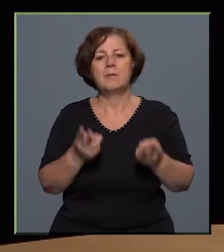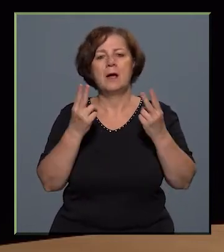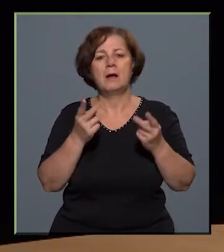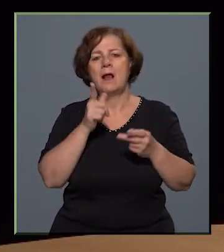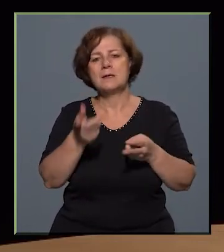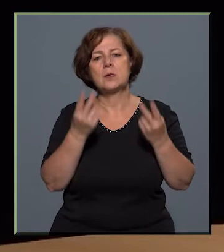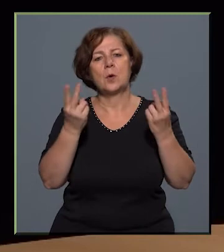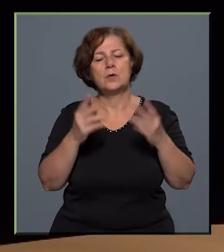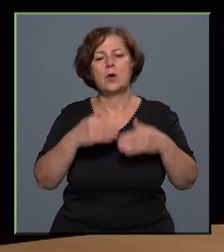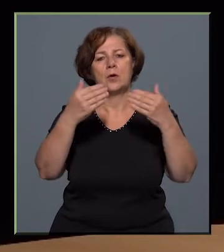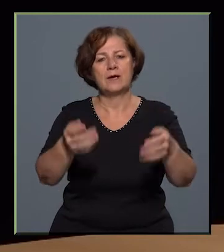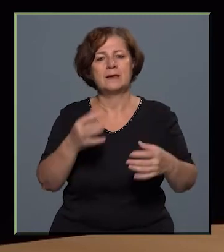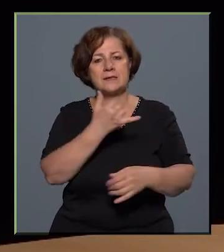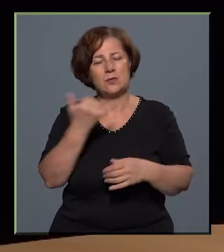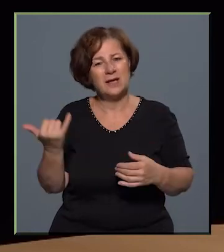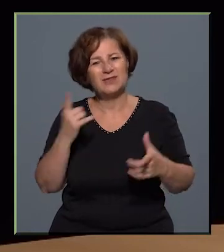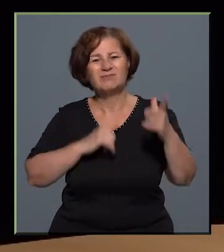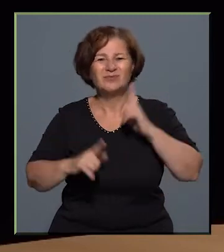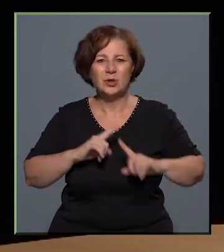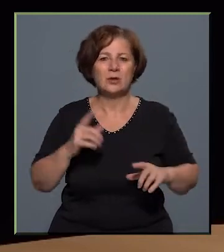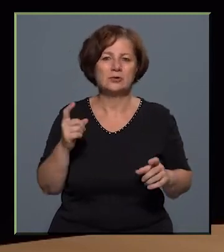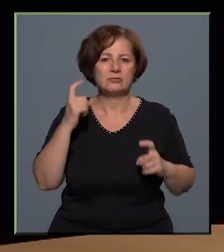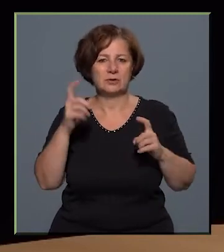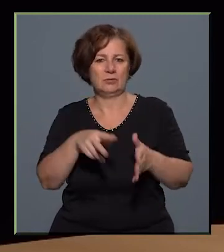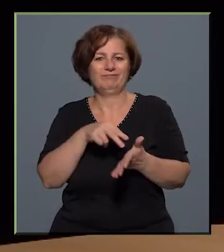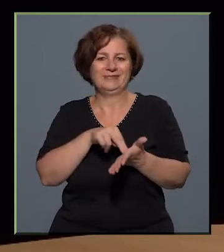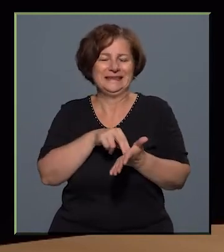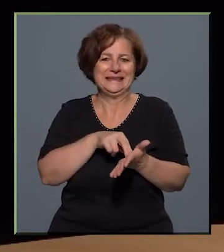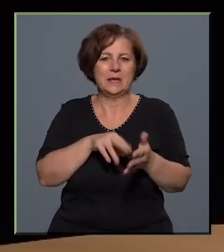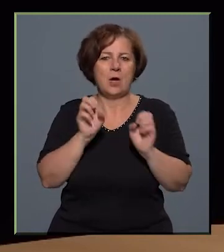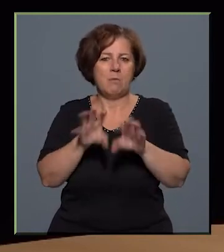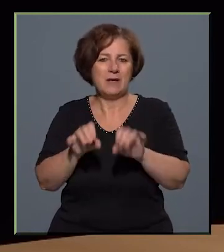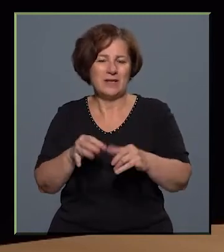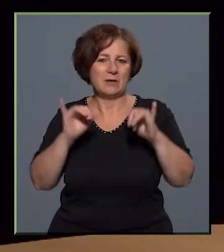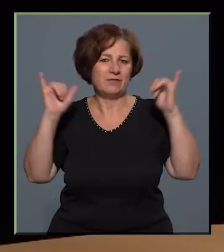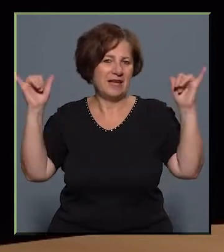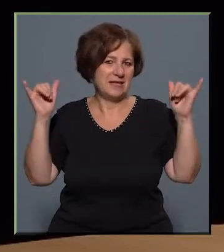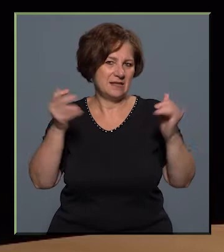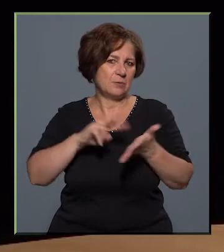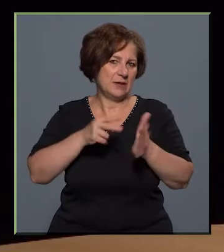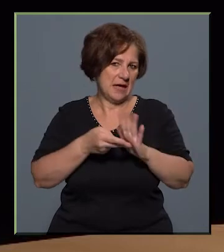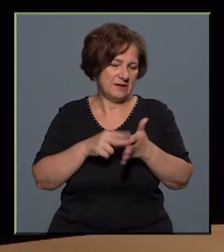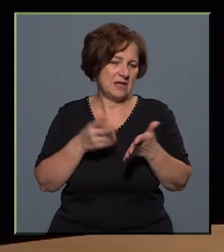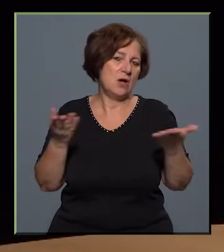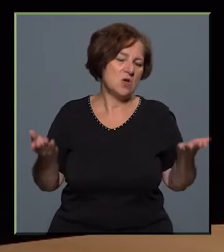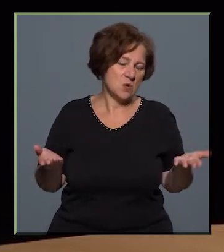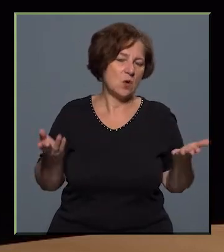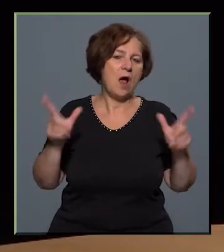következő esztendő. Sajnos attól tartok, hogy a beruházások, fejlesztések, amelyeket elterveztünk,